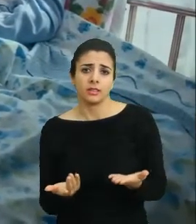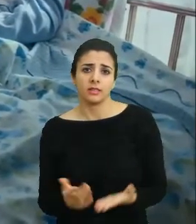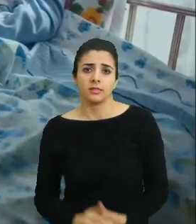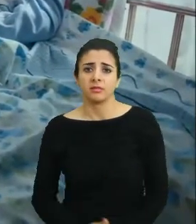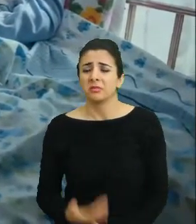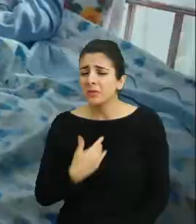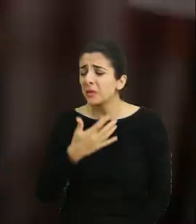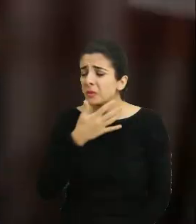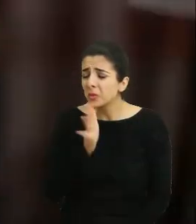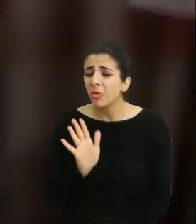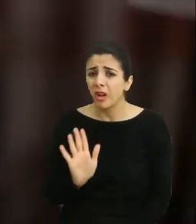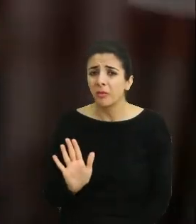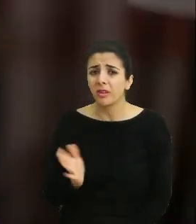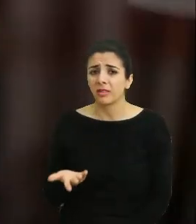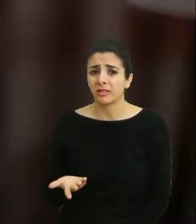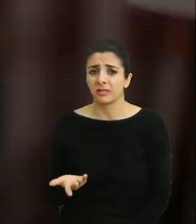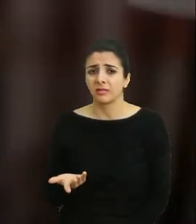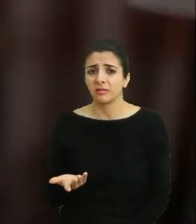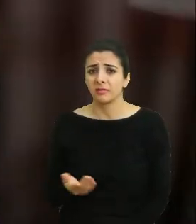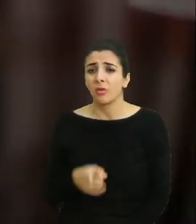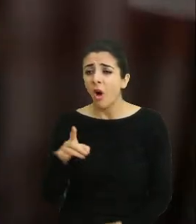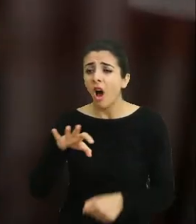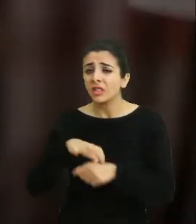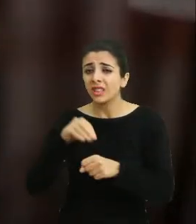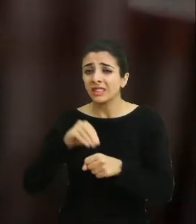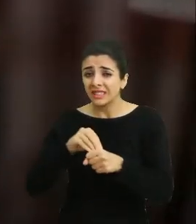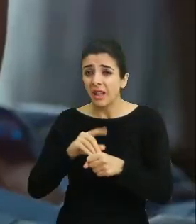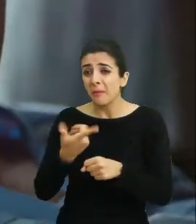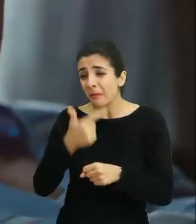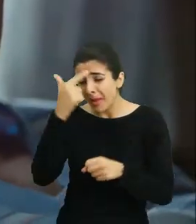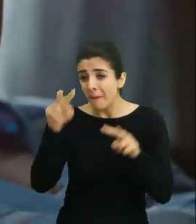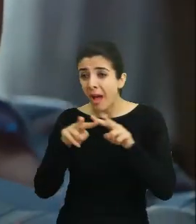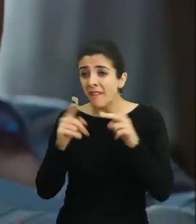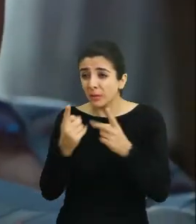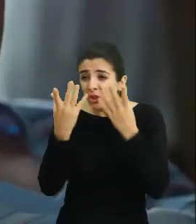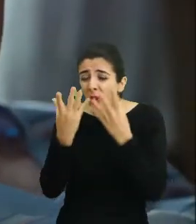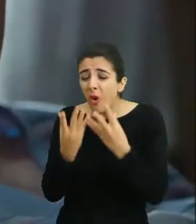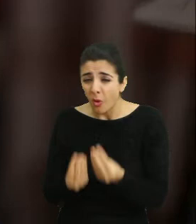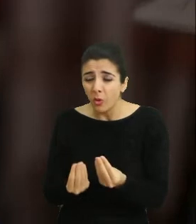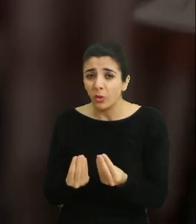Oğlum bunu bilmiyorum neden. O hastanede Merve'ye bir şey olsaydı.